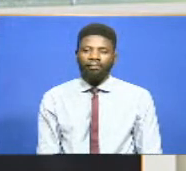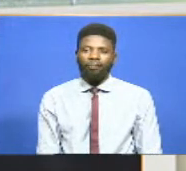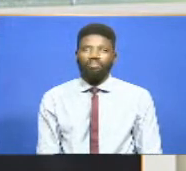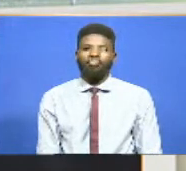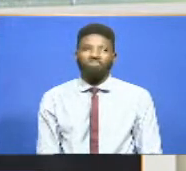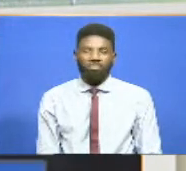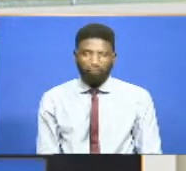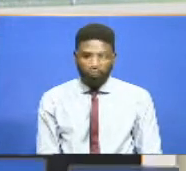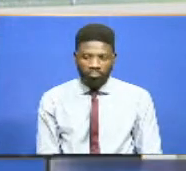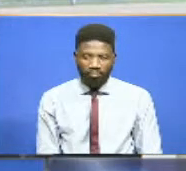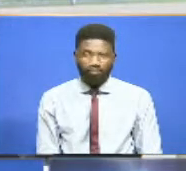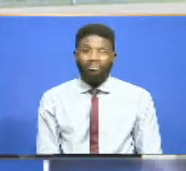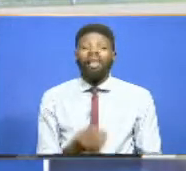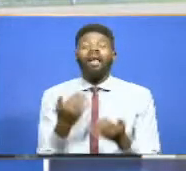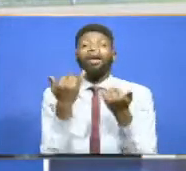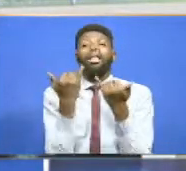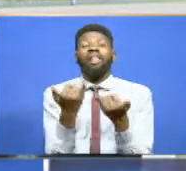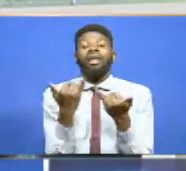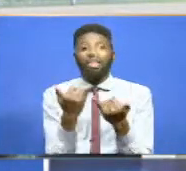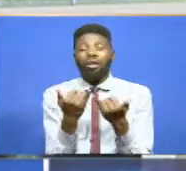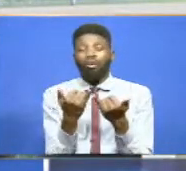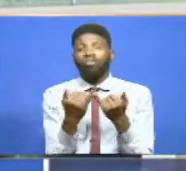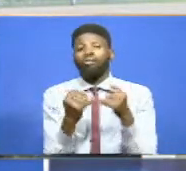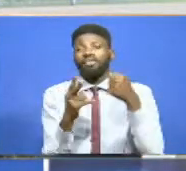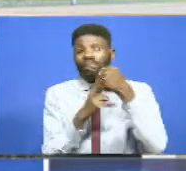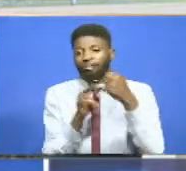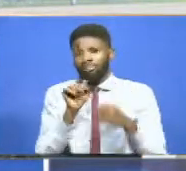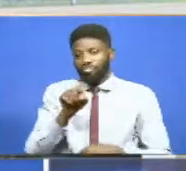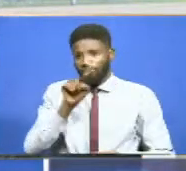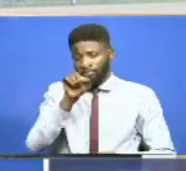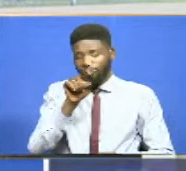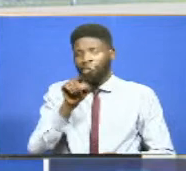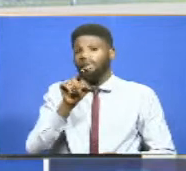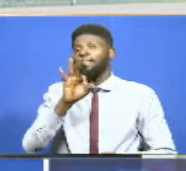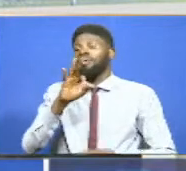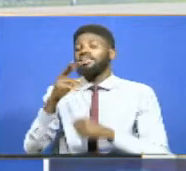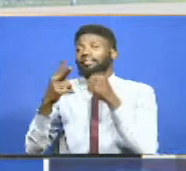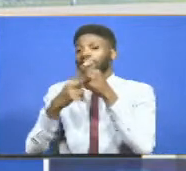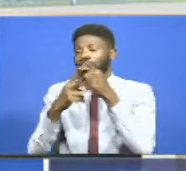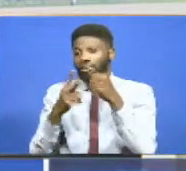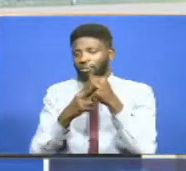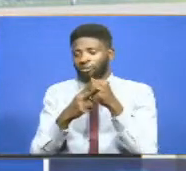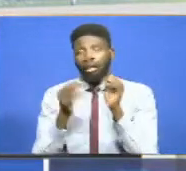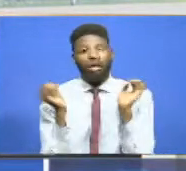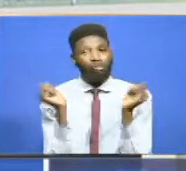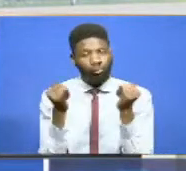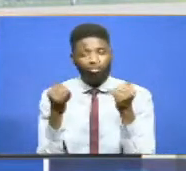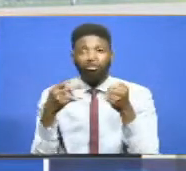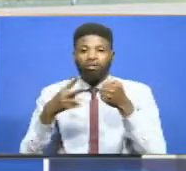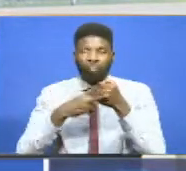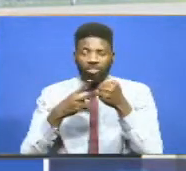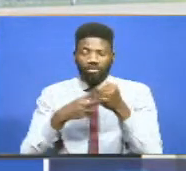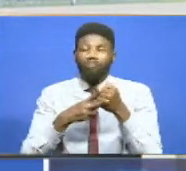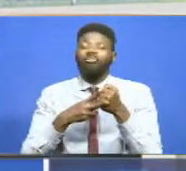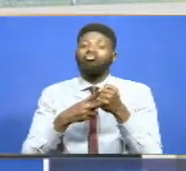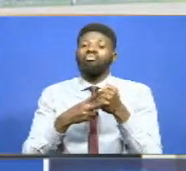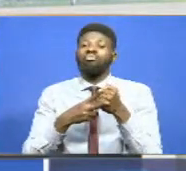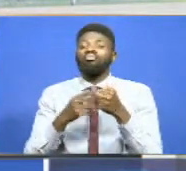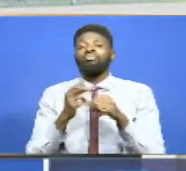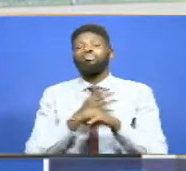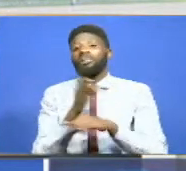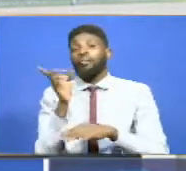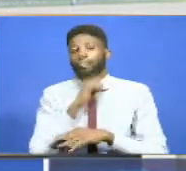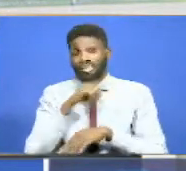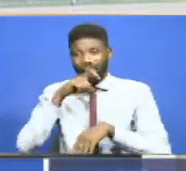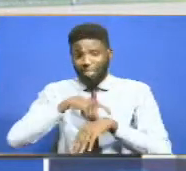Na mtazamaji, dakika ni 37 zimekatika ndani ya taarifa za Darubini jioni hii ya leo. Kumbuka